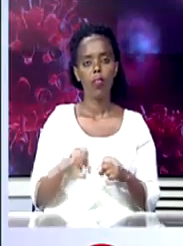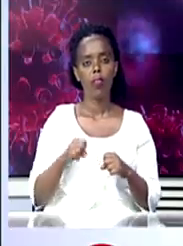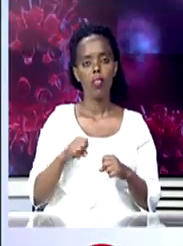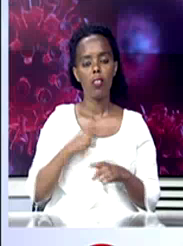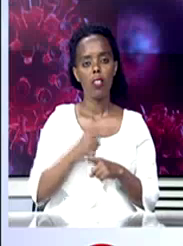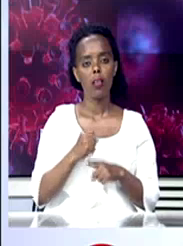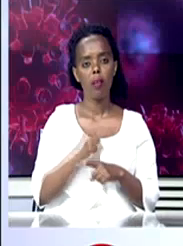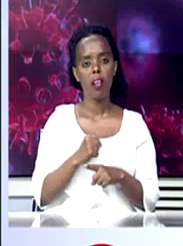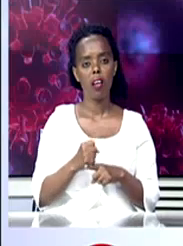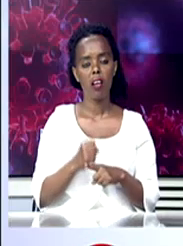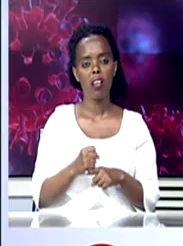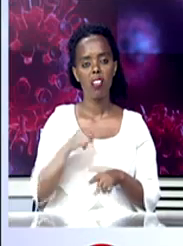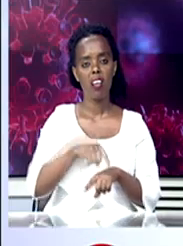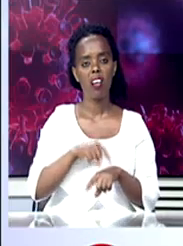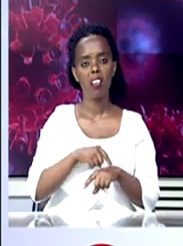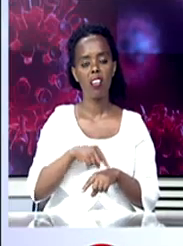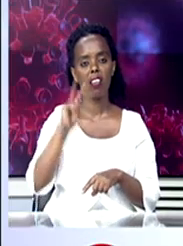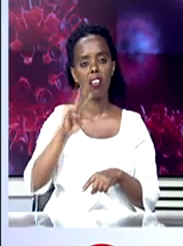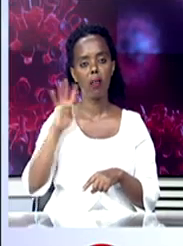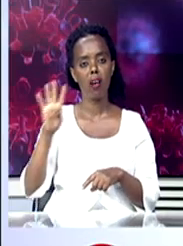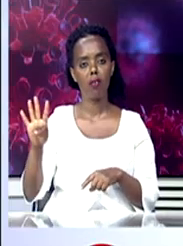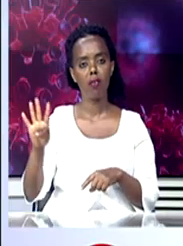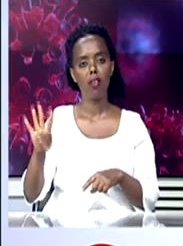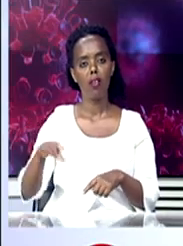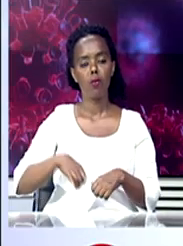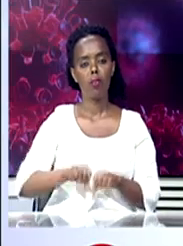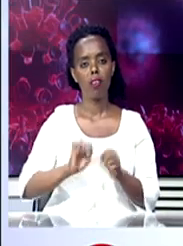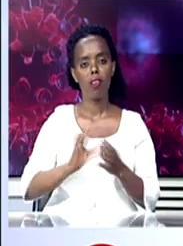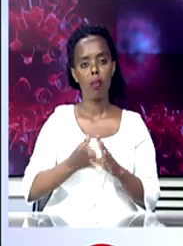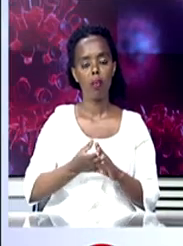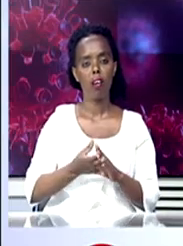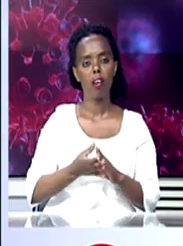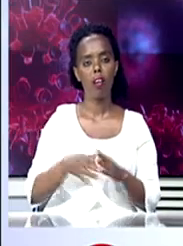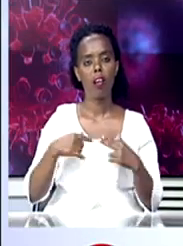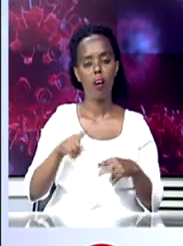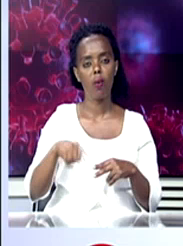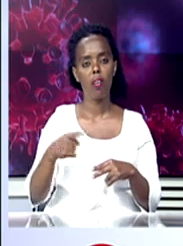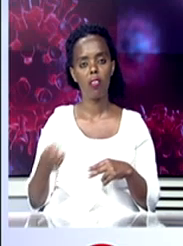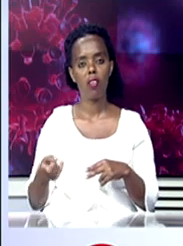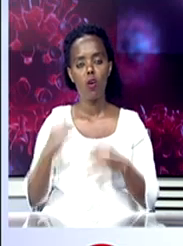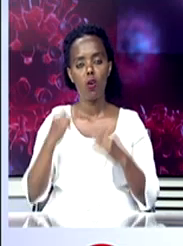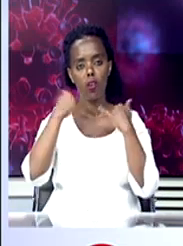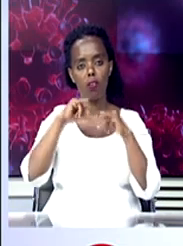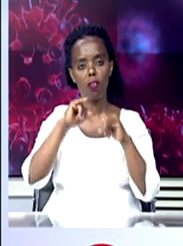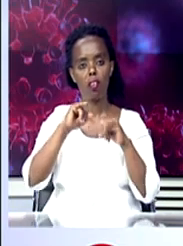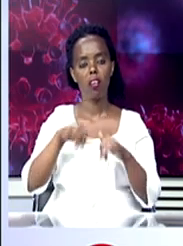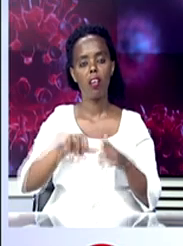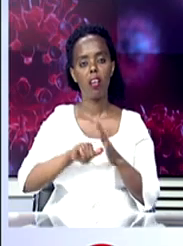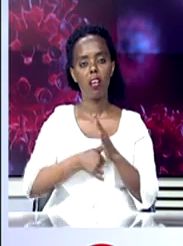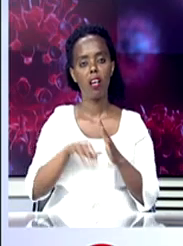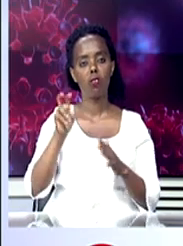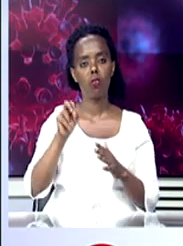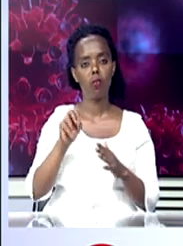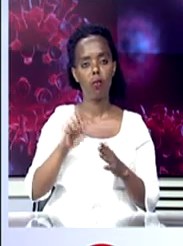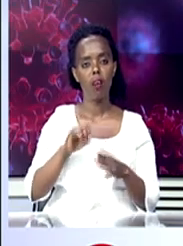Sibiilarra sa'aatii 24 tura jedhamaa jira. Kana keessatti hawaasni odeeffannoo yoo hin qabaanne daqiiqaa 30 gidduutti yeroo